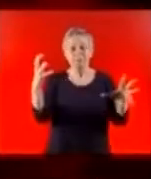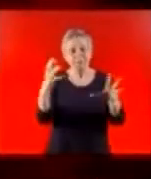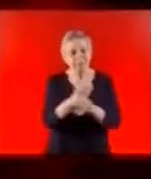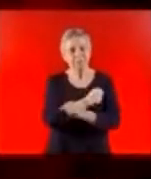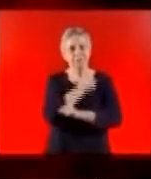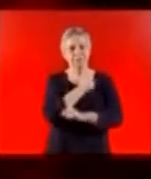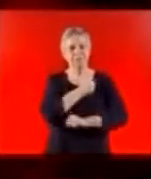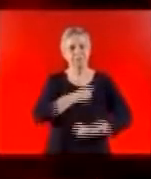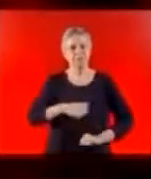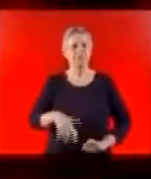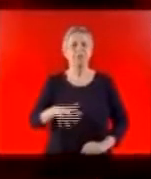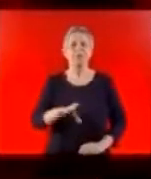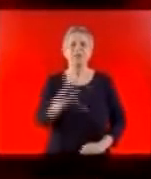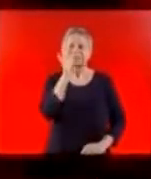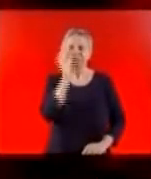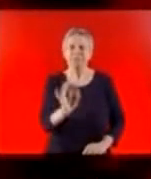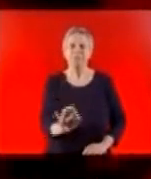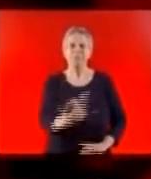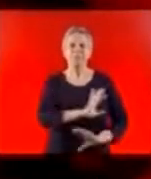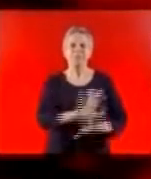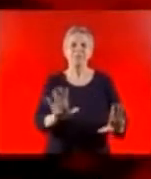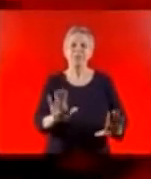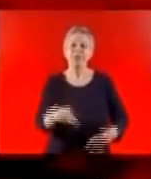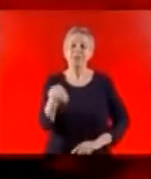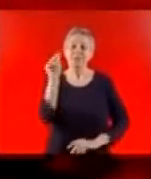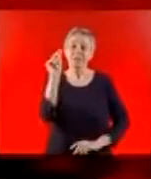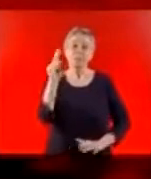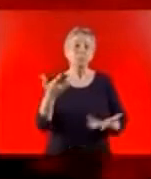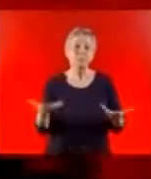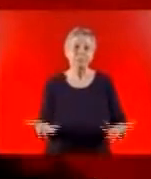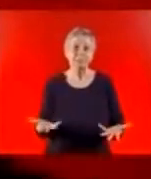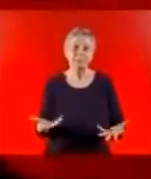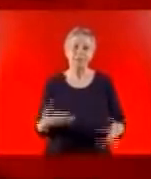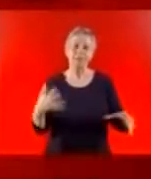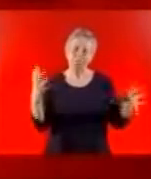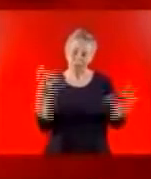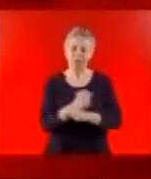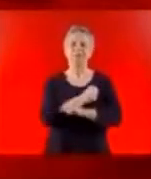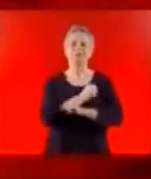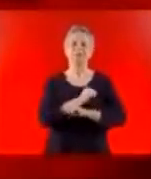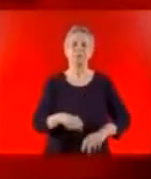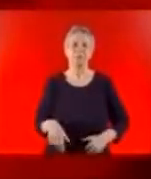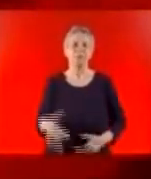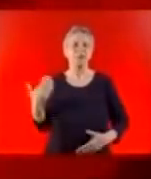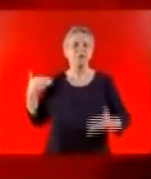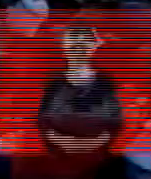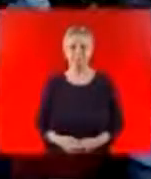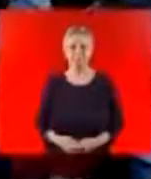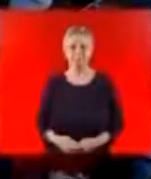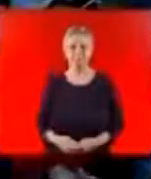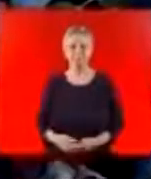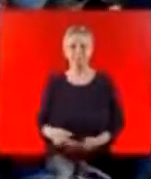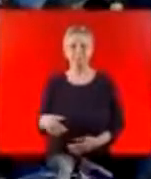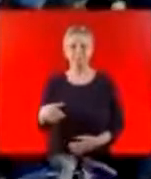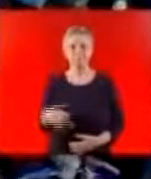μνημόνια με γεμάτα ταμεία, που μετά από καιρό έβλεπε προοπτική για το μέλλον και με τις επιλογές του κατάφερε να τη γυρίσει πολλά χρόνια πίσω.